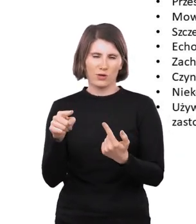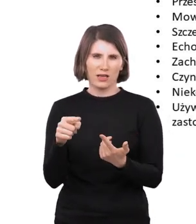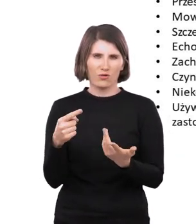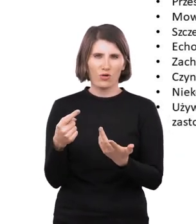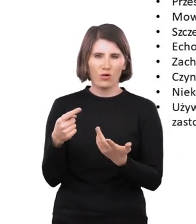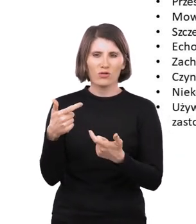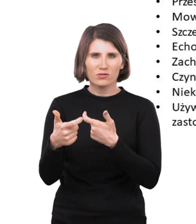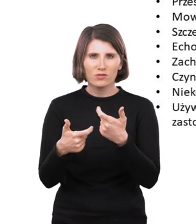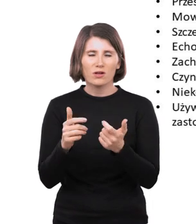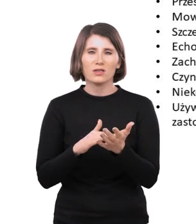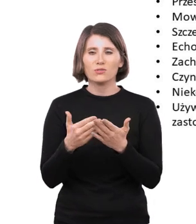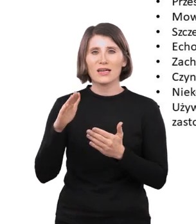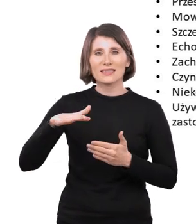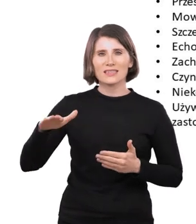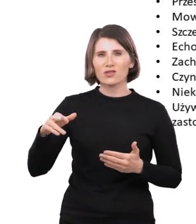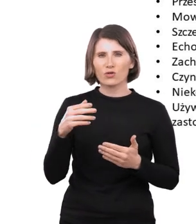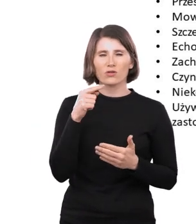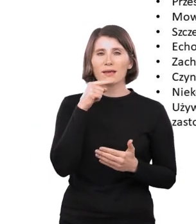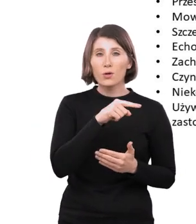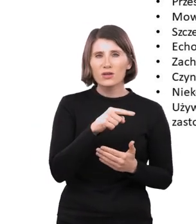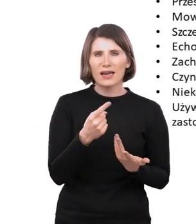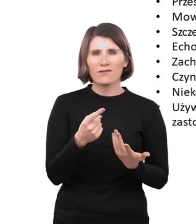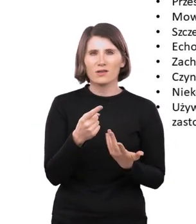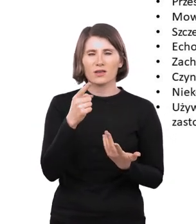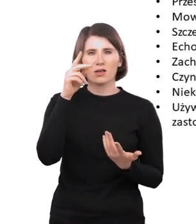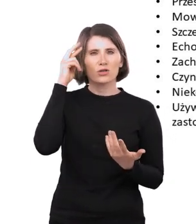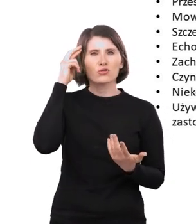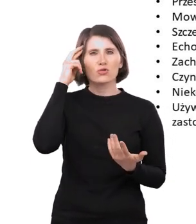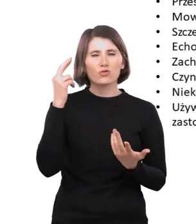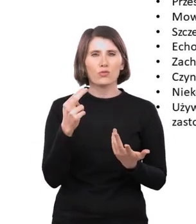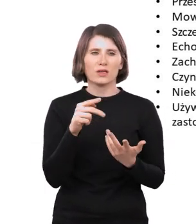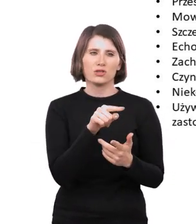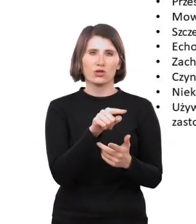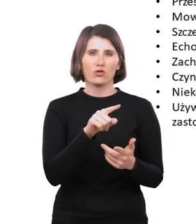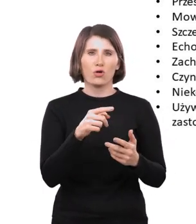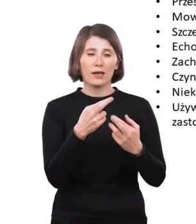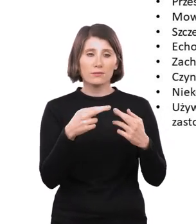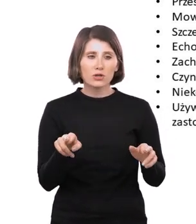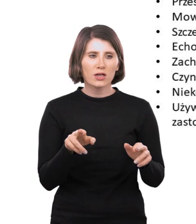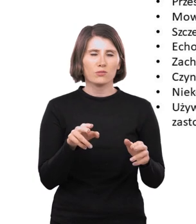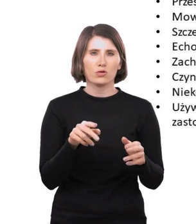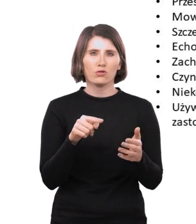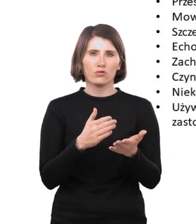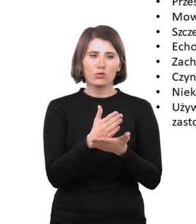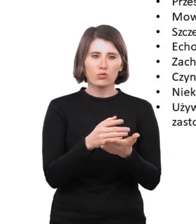stanie, które wykorzystuje przedmioty nieadekwatnie do tego, do czego są